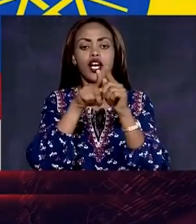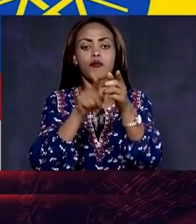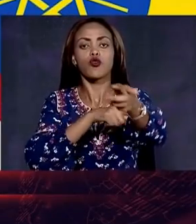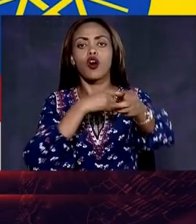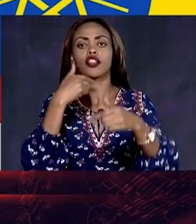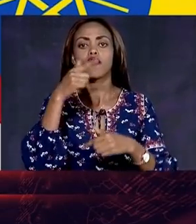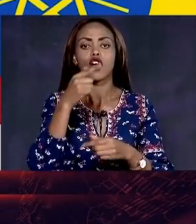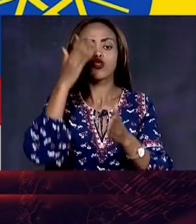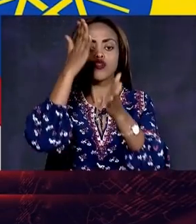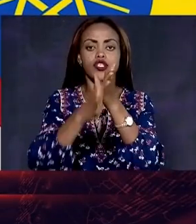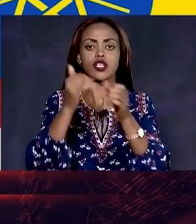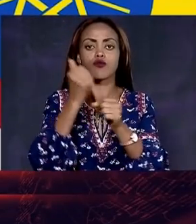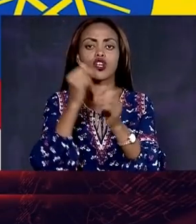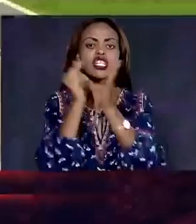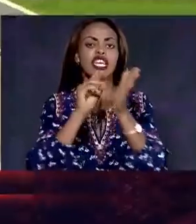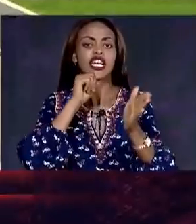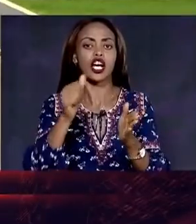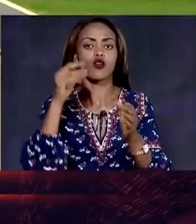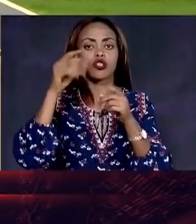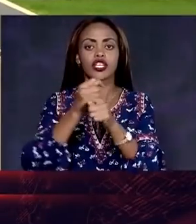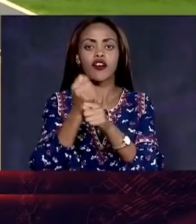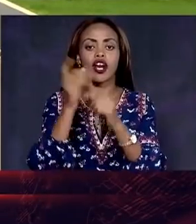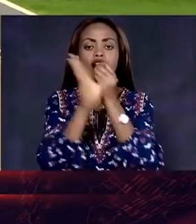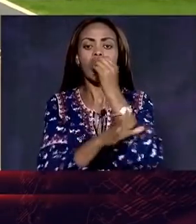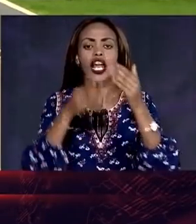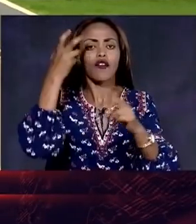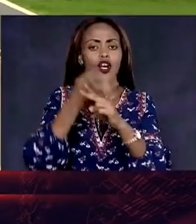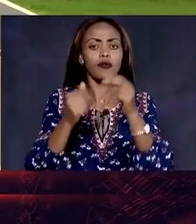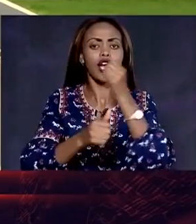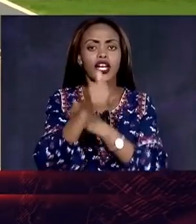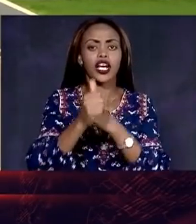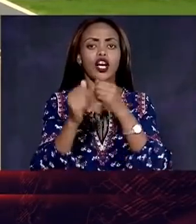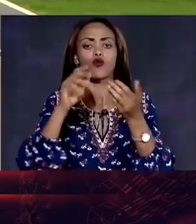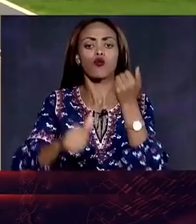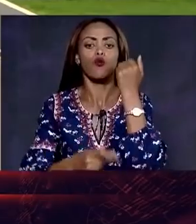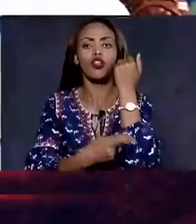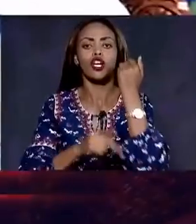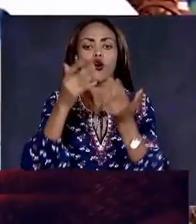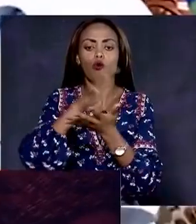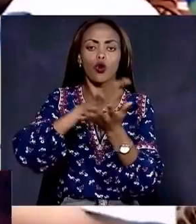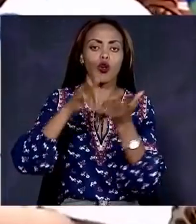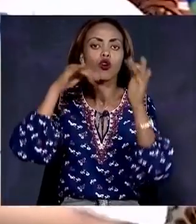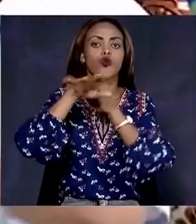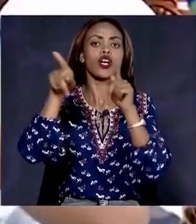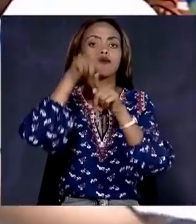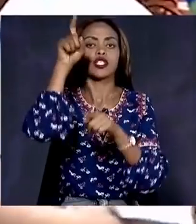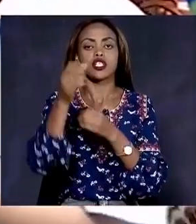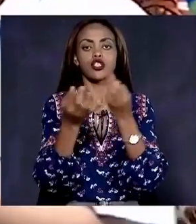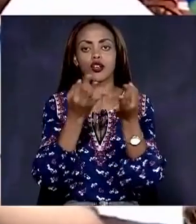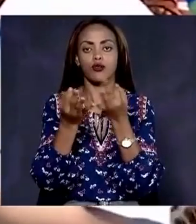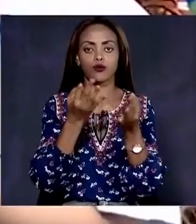وایلو زفت امزلو زی حقا و تقبار ها گرناب کبیر حدگان پولیتیکا و قلولاون که اتوا کم زخلی تاگلی زوم